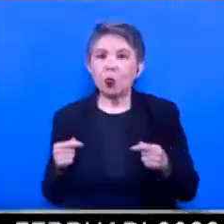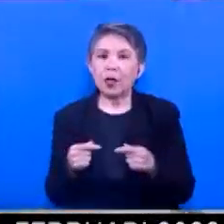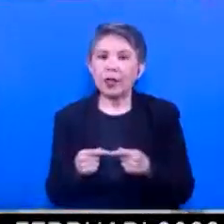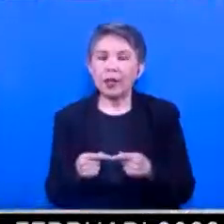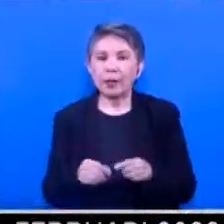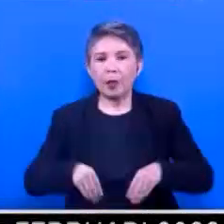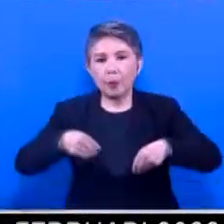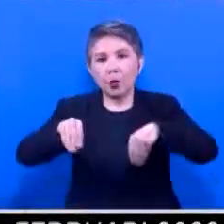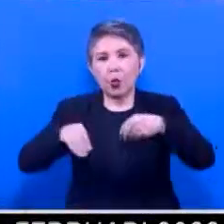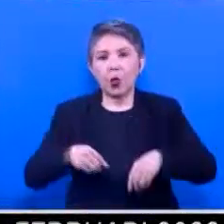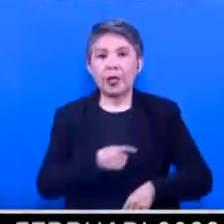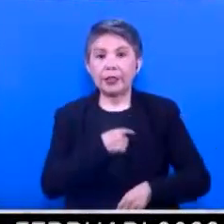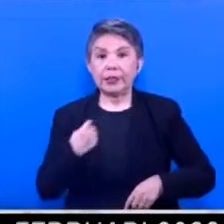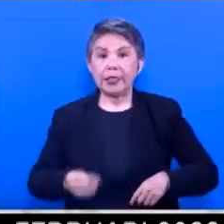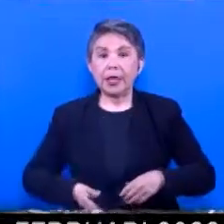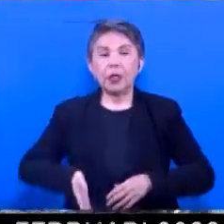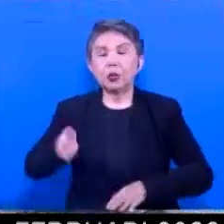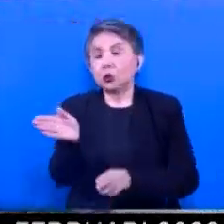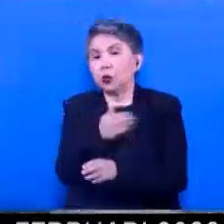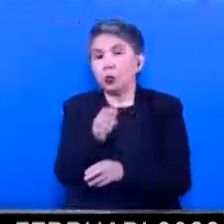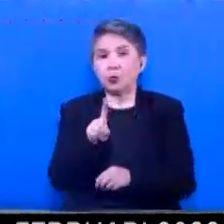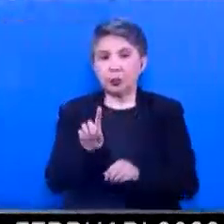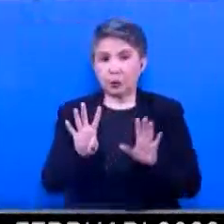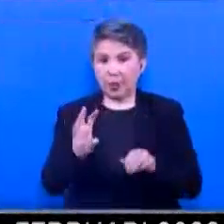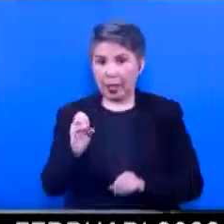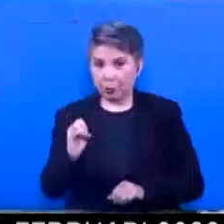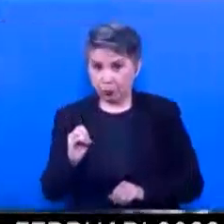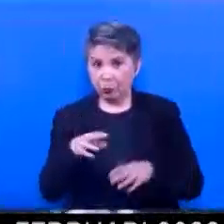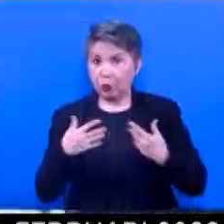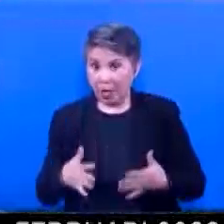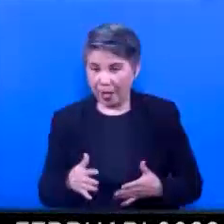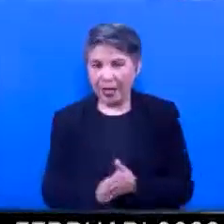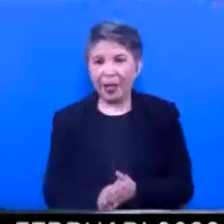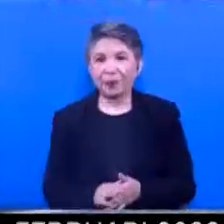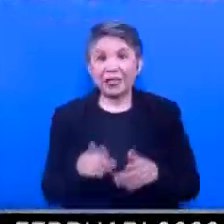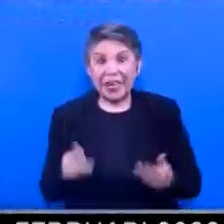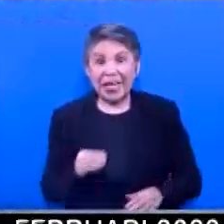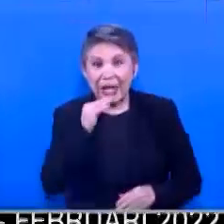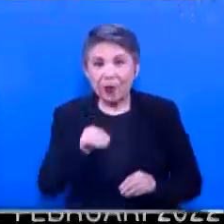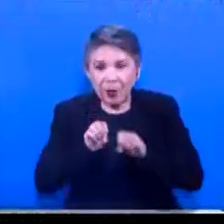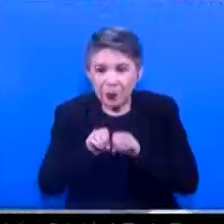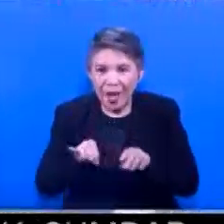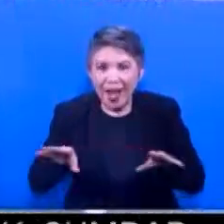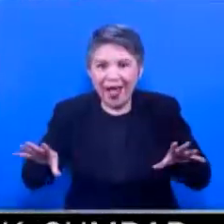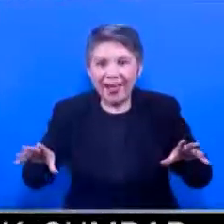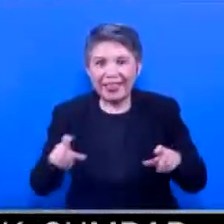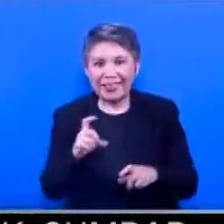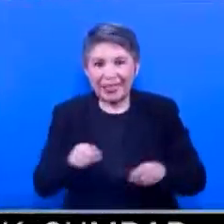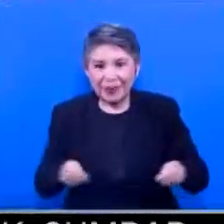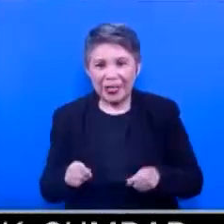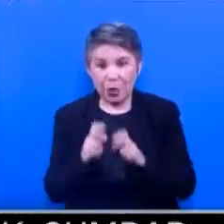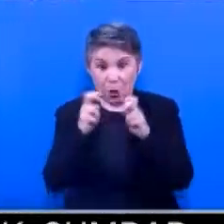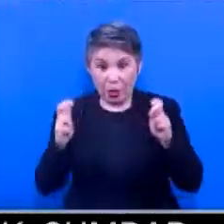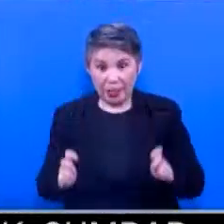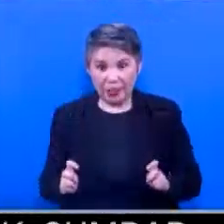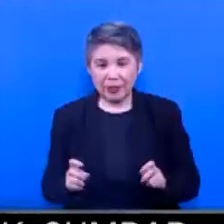dengan para pedagang Tiongkok sebelum tahun 1900. Lalu, disinilah tahu dikembangkan. Kota Kediri